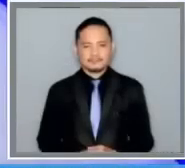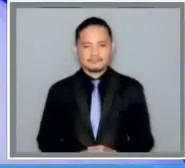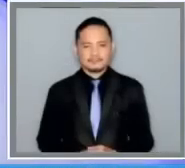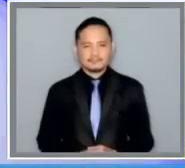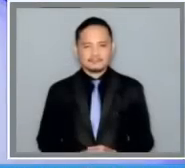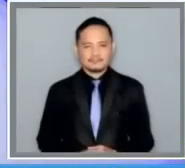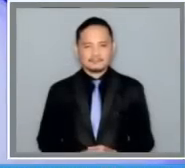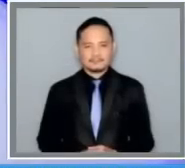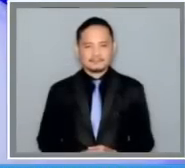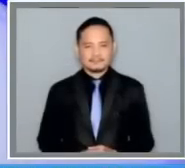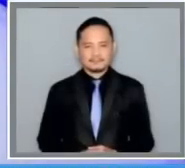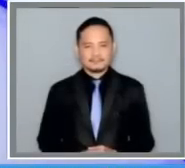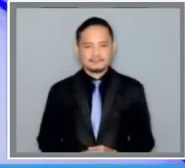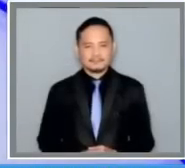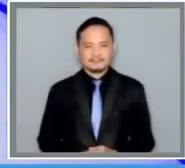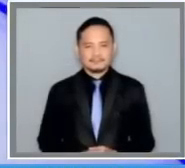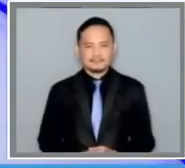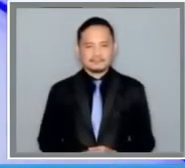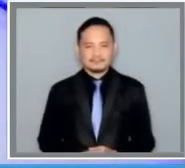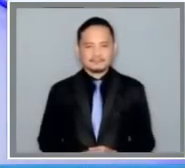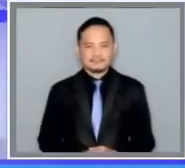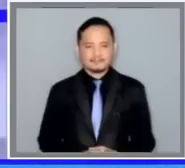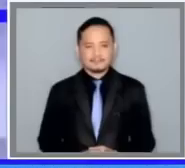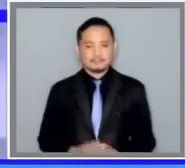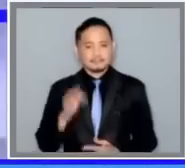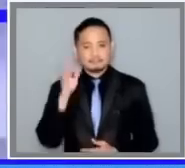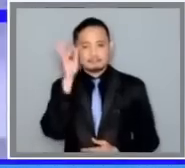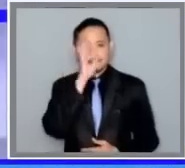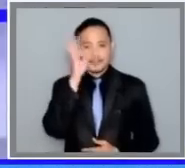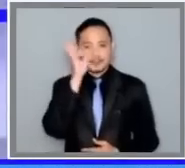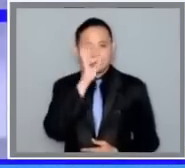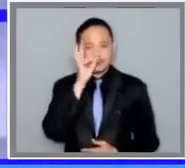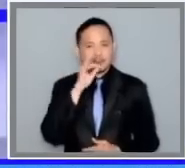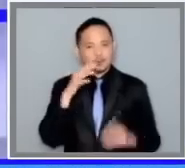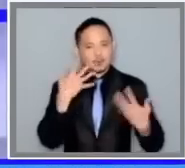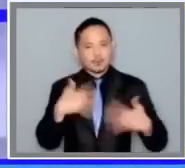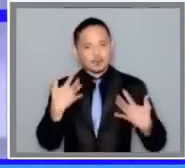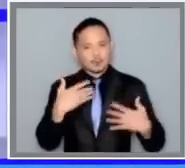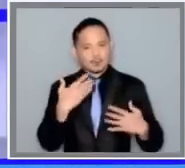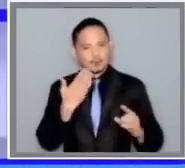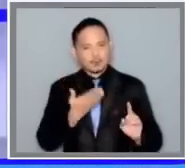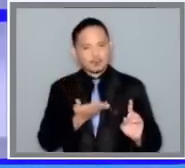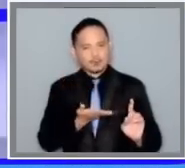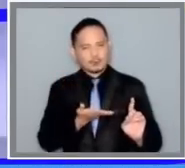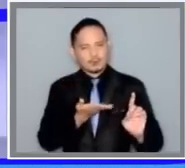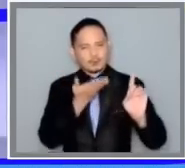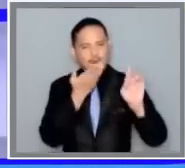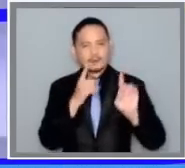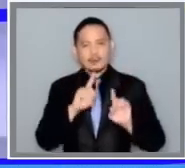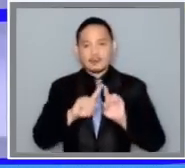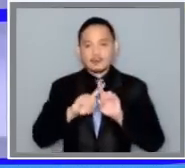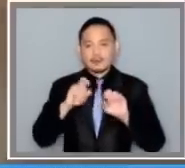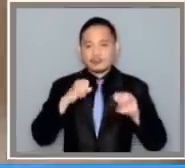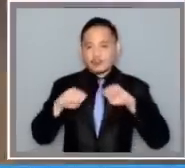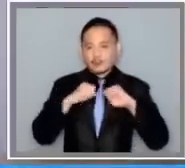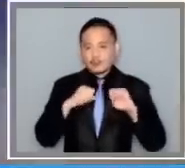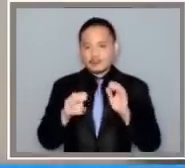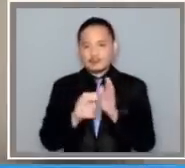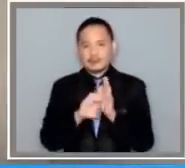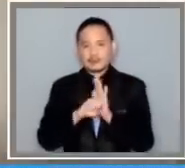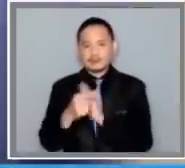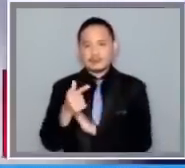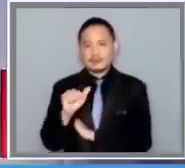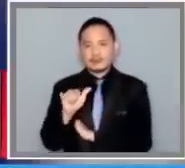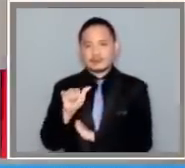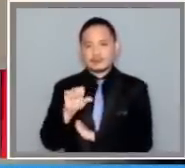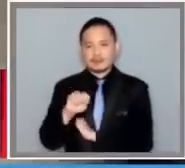Hindi talaga magpapahuli ang mga Pinoy pagdating sa sports, ano ha? Fourth place ang Gilas Pilipinas Boys sa